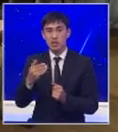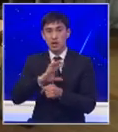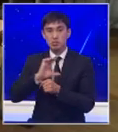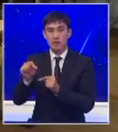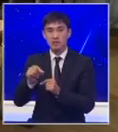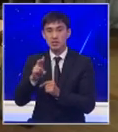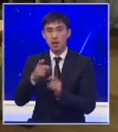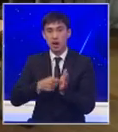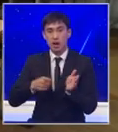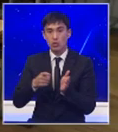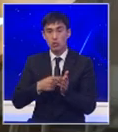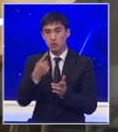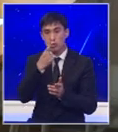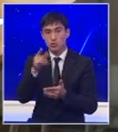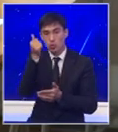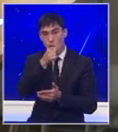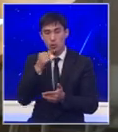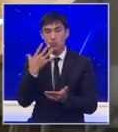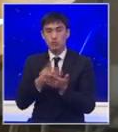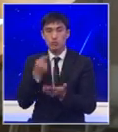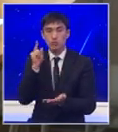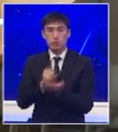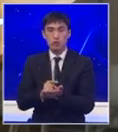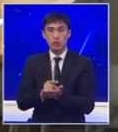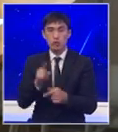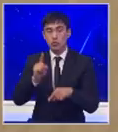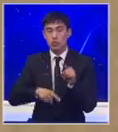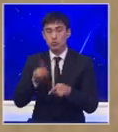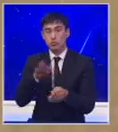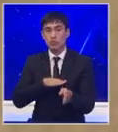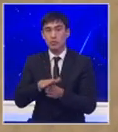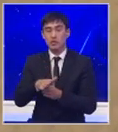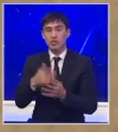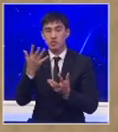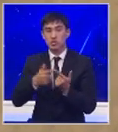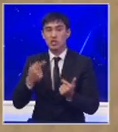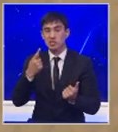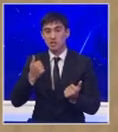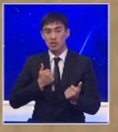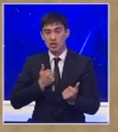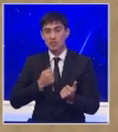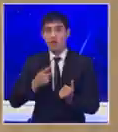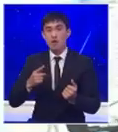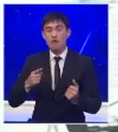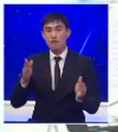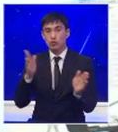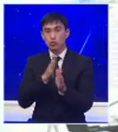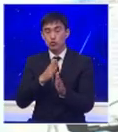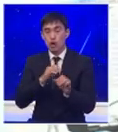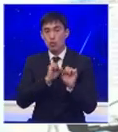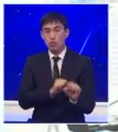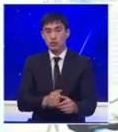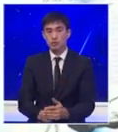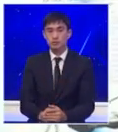отправились в Караганду Ближайший год свой долг перед родиной они будут выполнять в числе солдат воздушной обороны